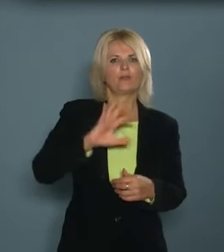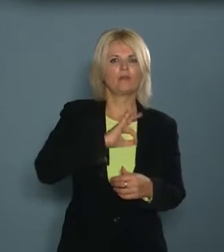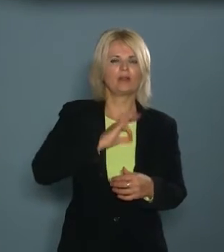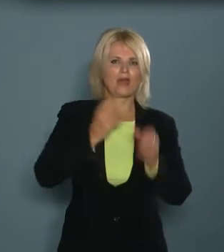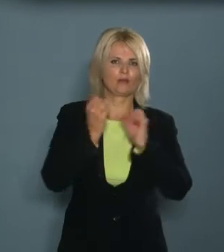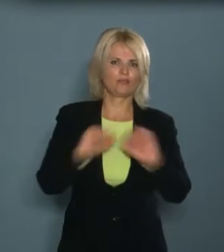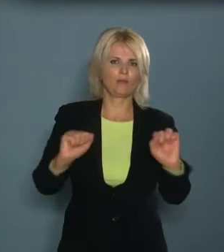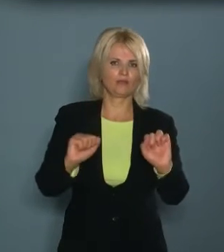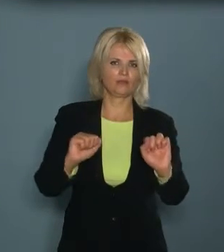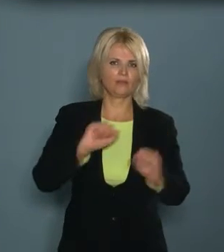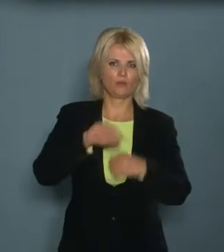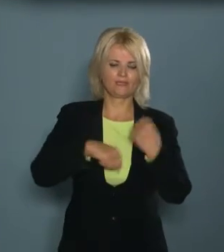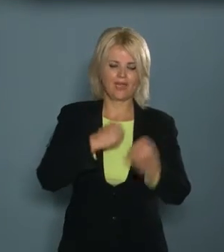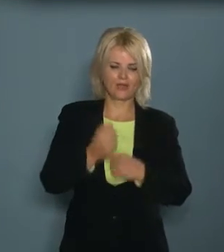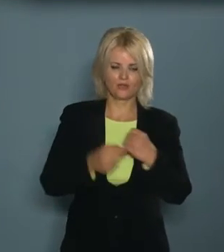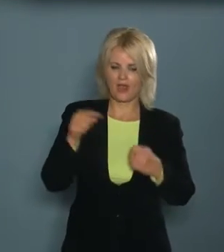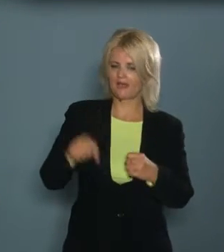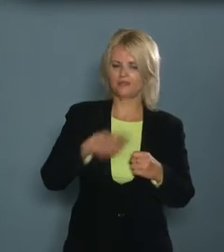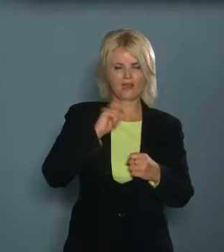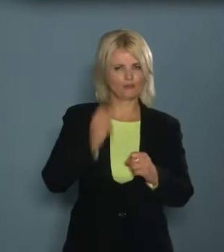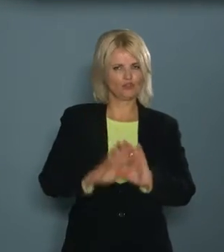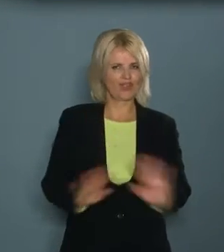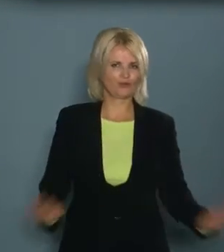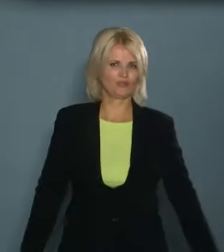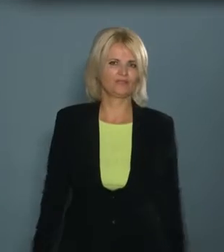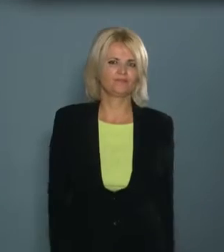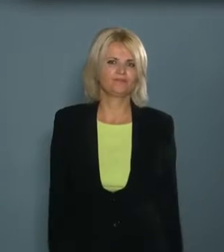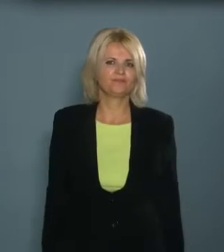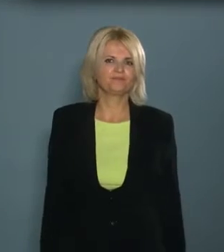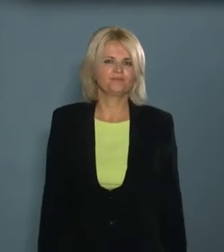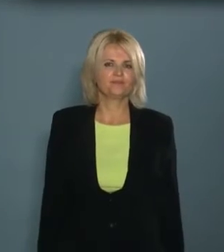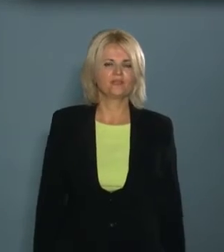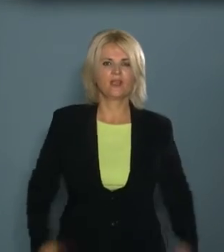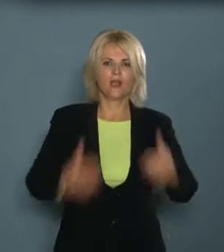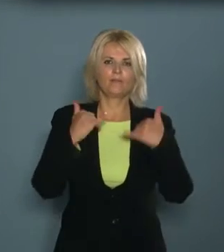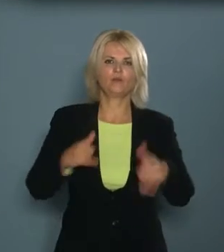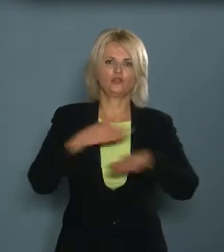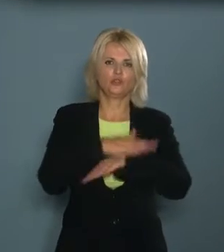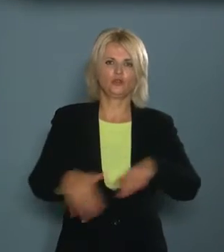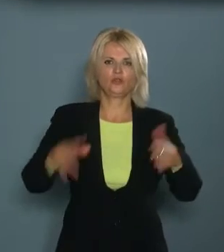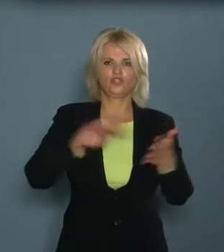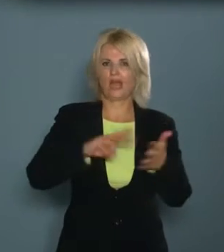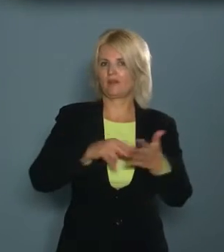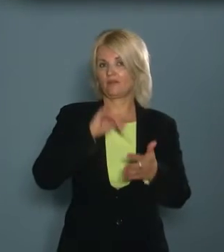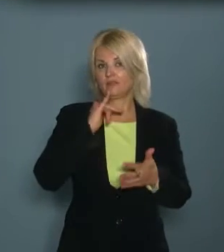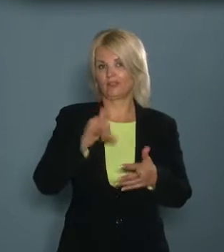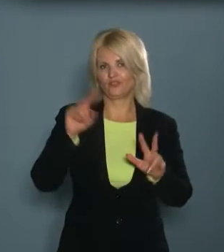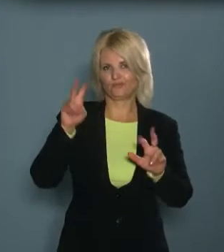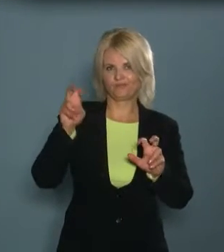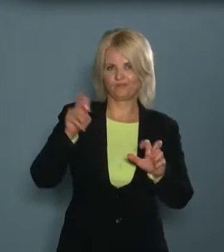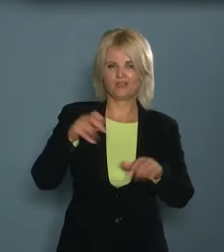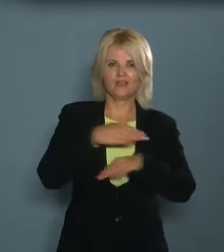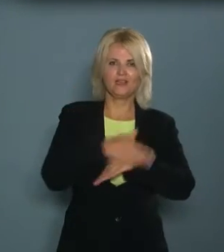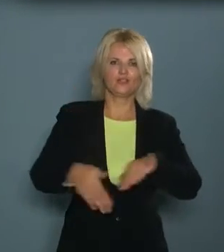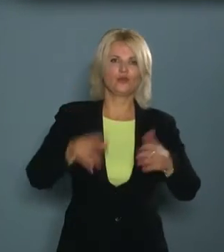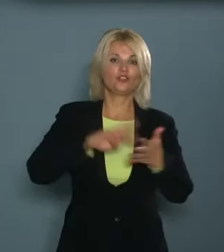polgárok szabad mozgása. Na, ez nem történt. Tehát ez mind nem nincs. Most soros terv nincs, elvileg. És a soros